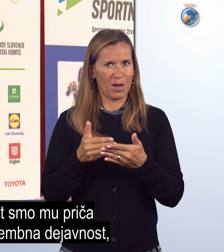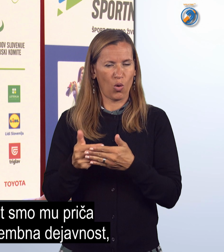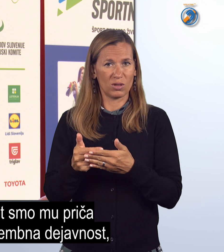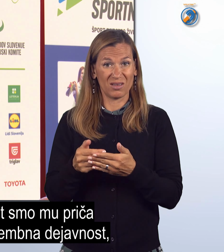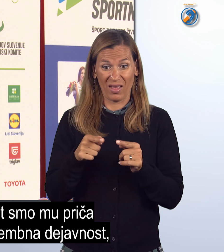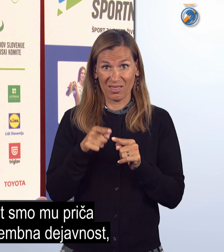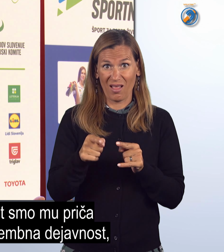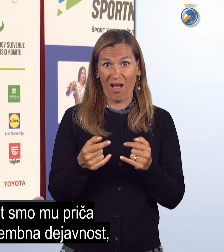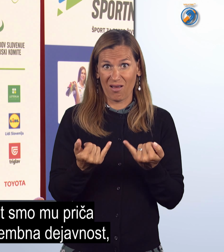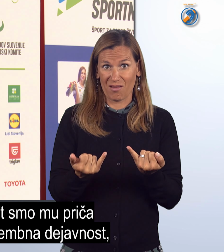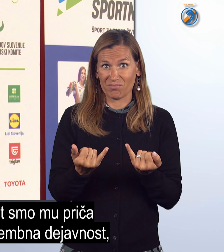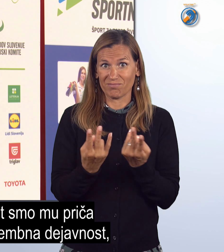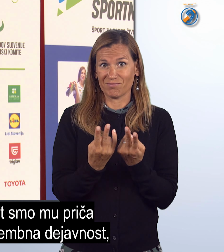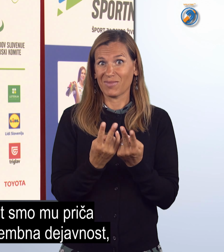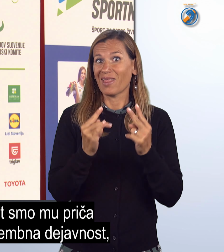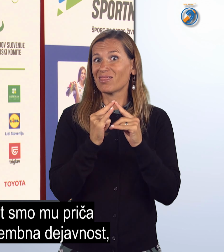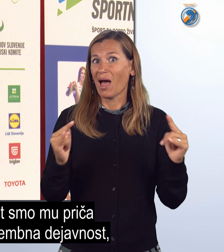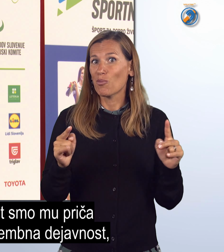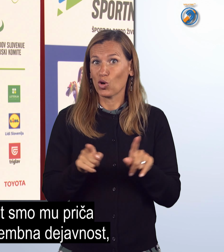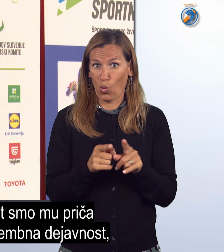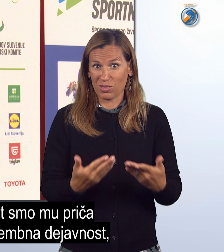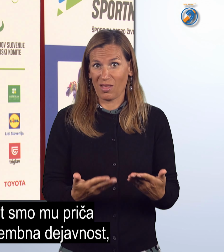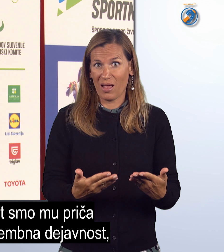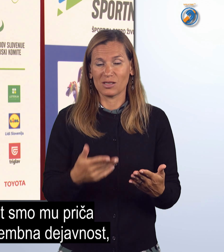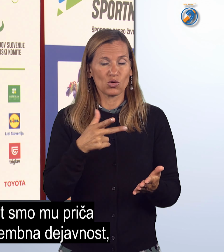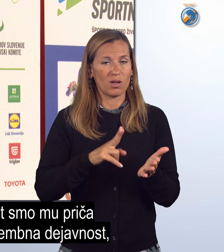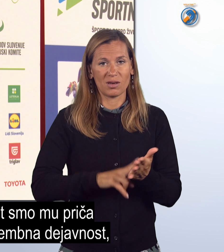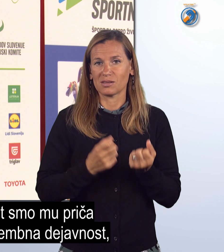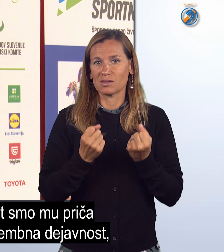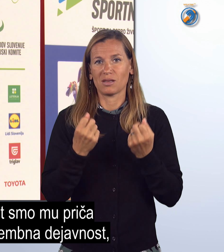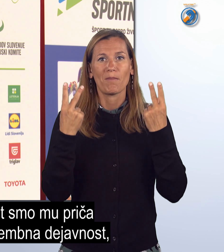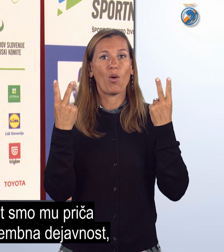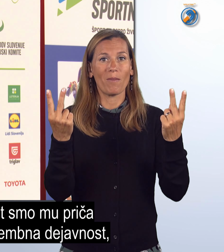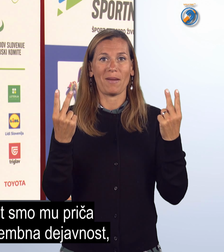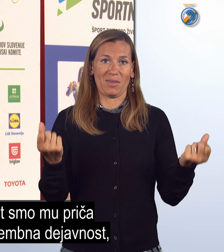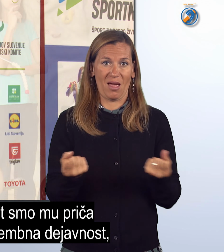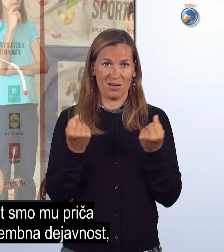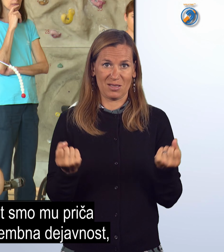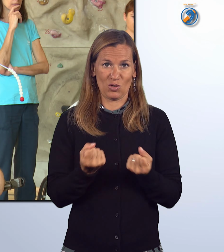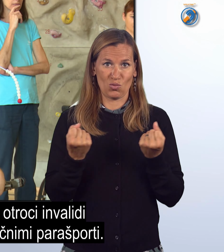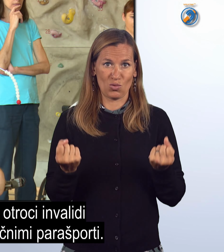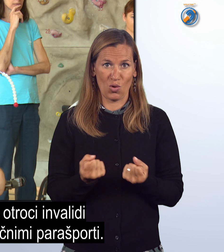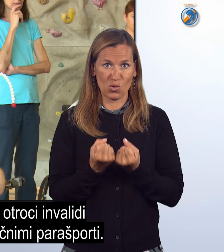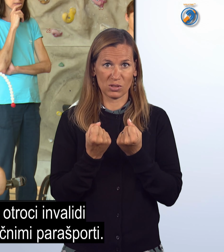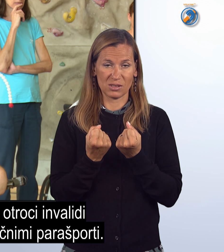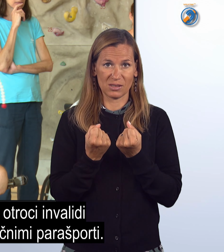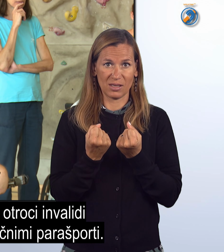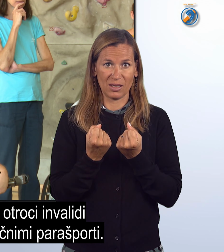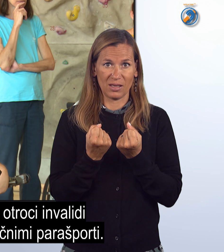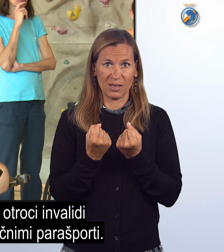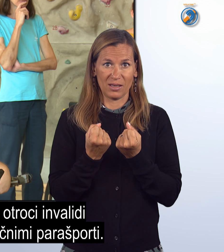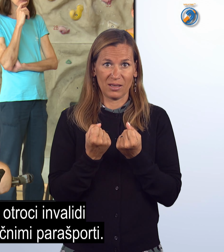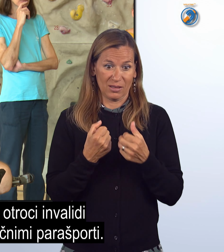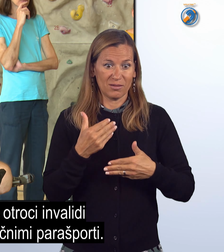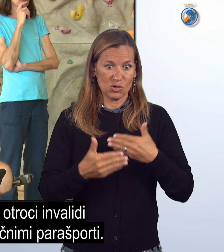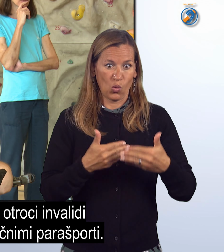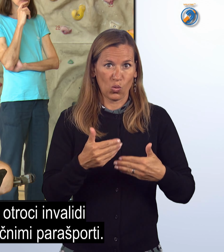Taki tabori, kot smo mu pričali danes, so res pomembna aktivnost, da je javnost, skozi katero se